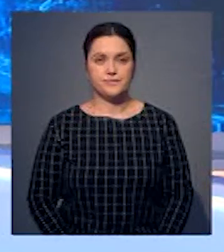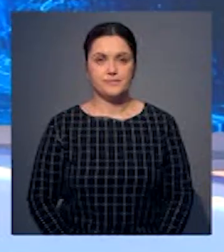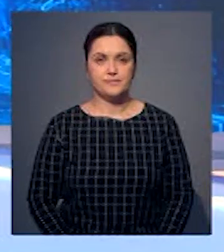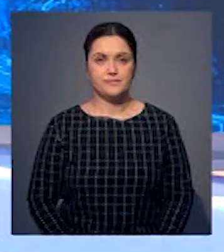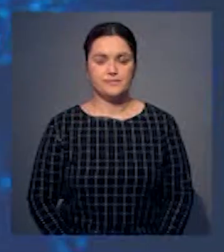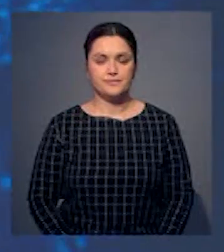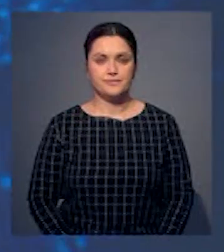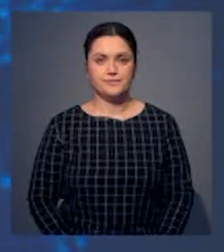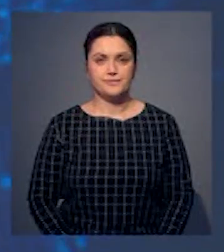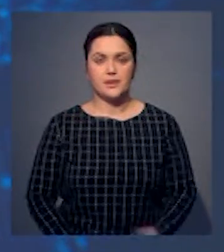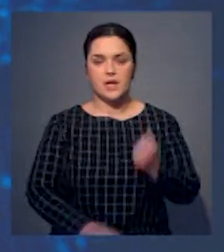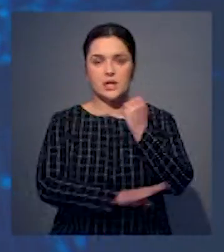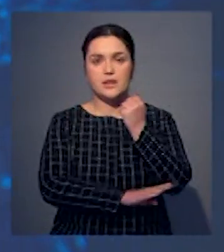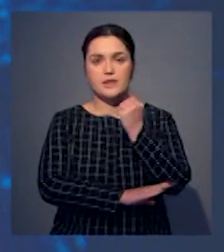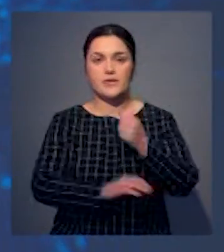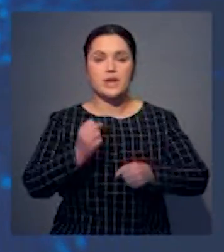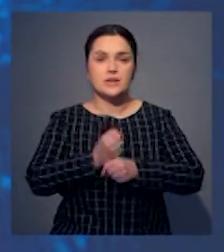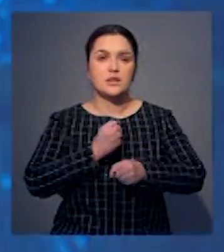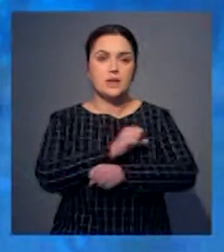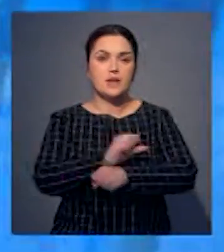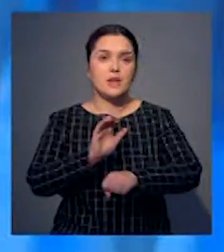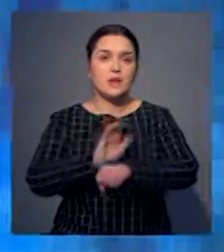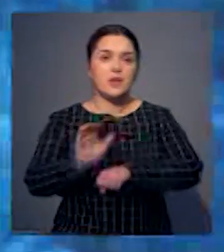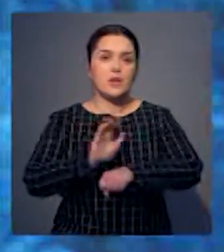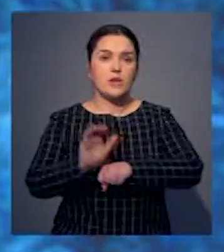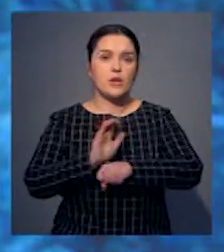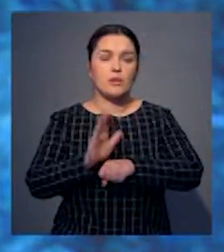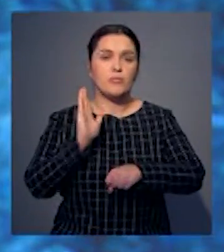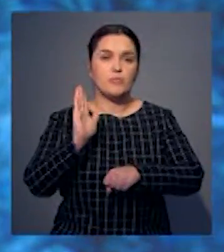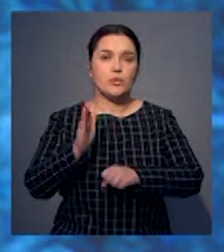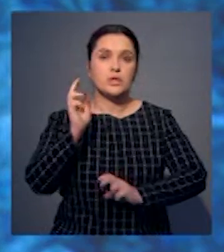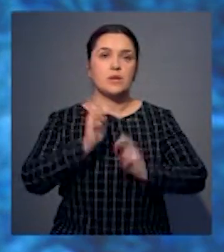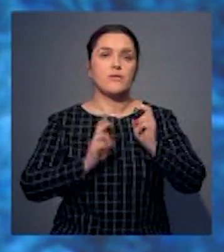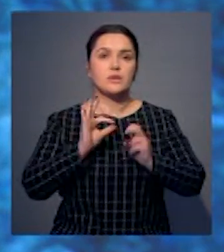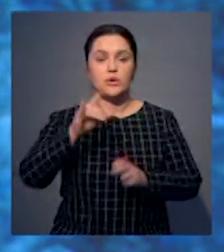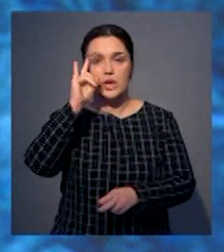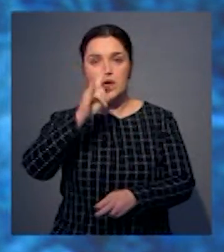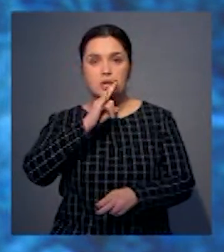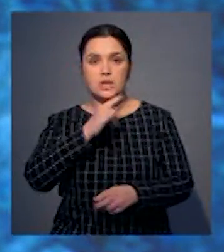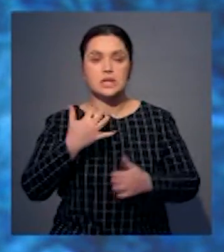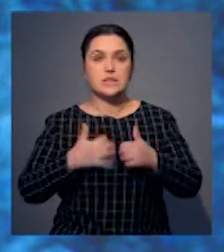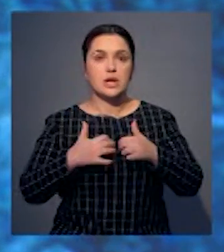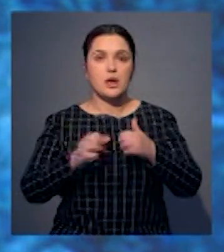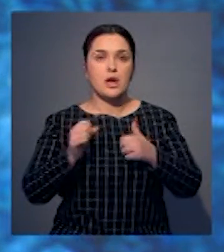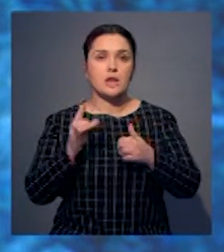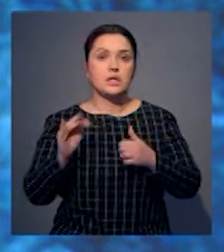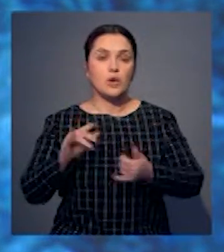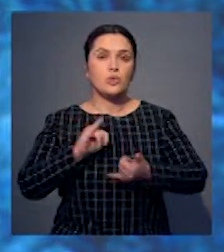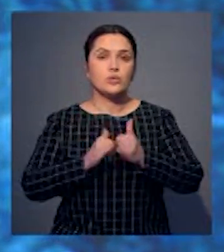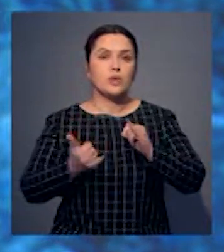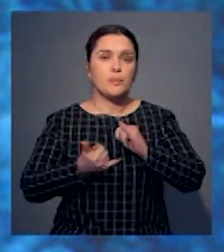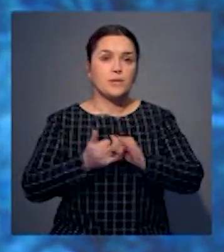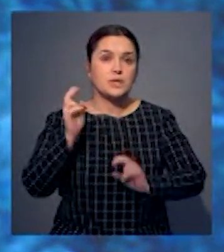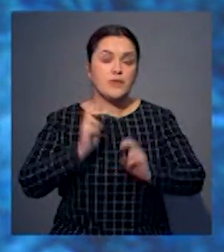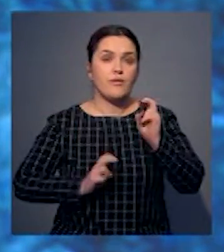Здравствуйте. Древесную продукцию на экспорт намерены поставлять промышленники Восточного Казахстана. На рынке Средней Азии выходит